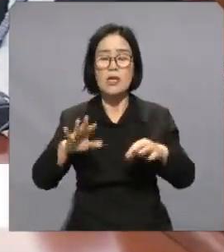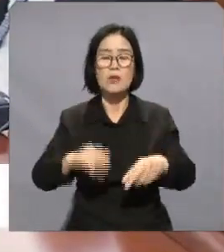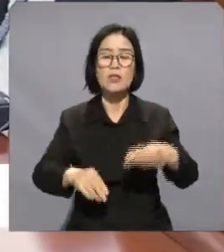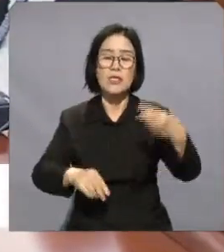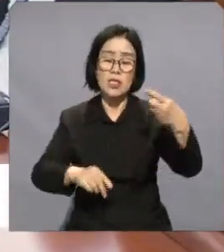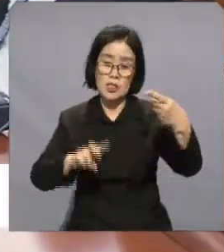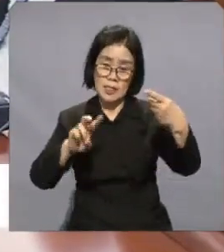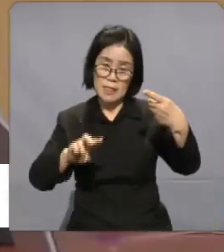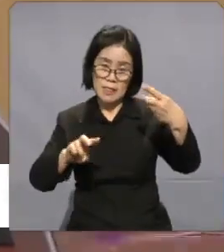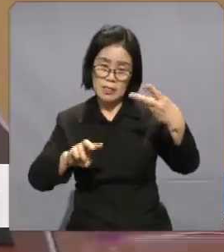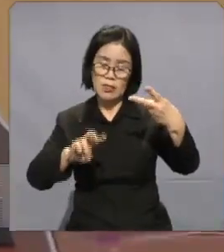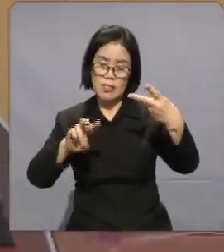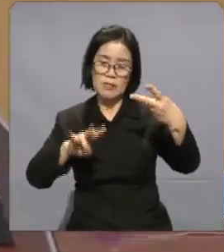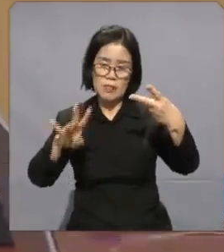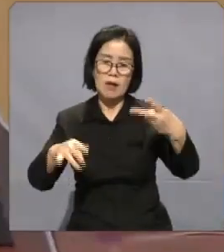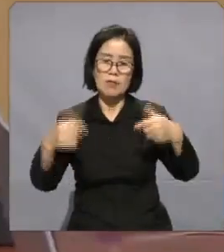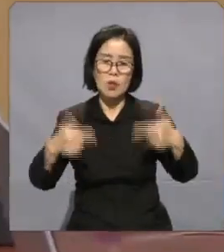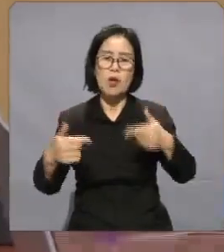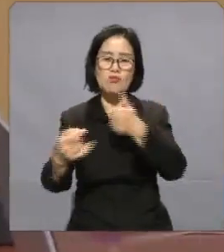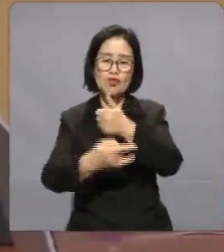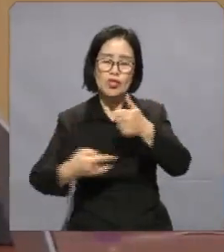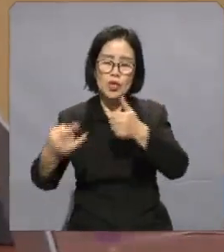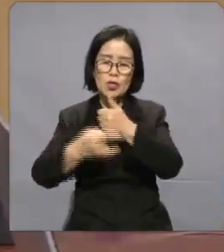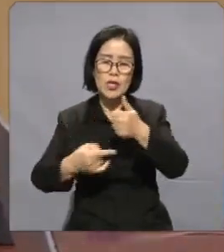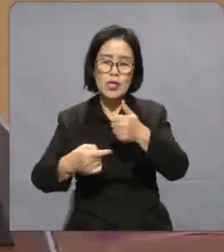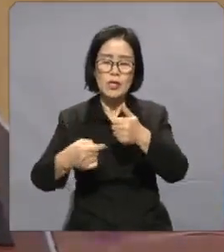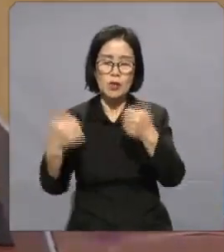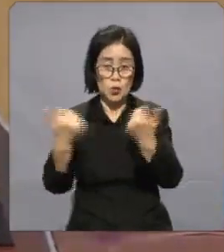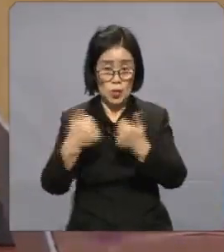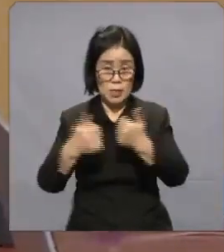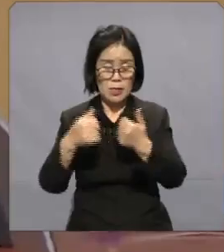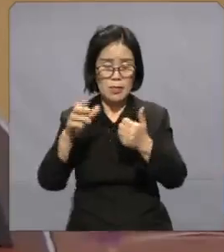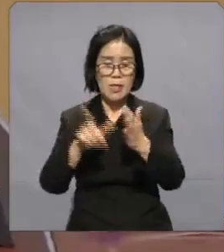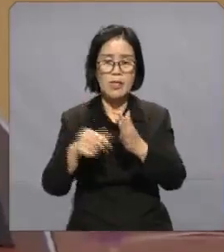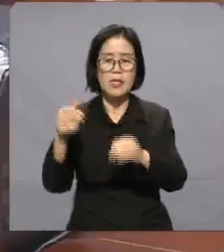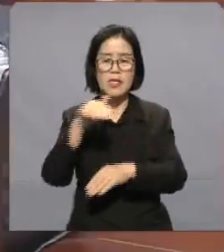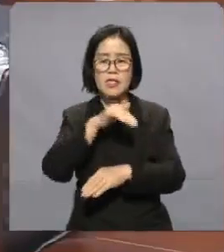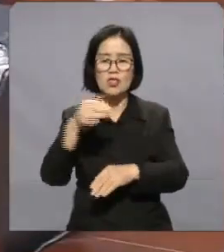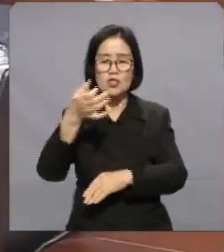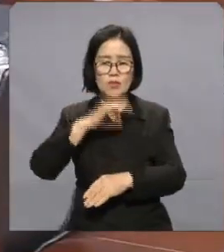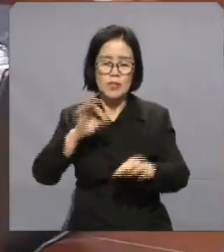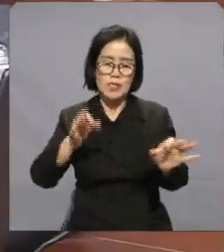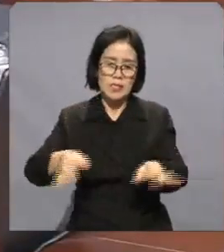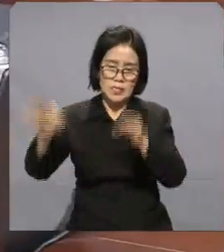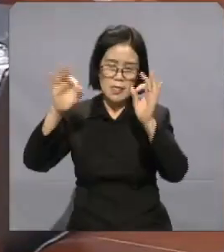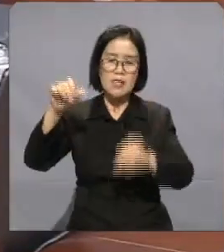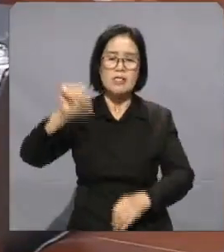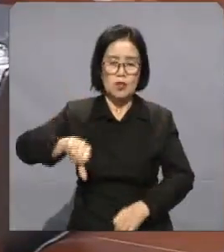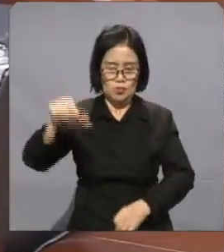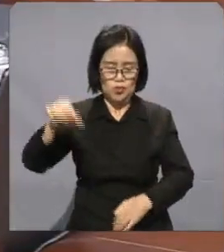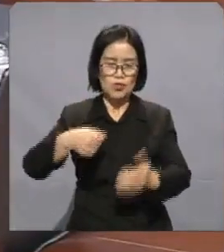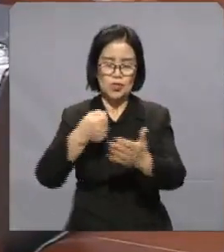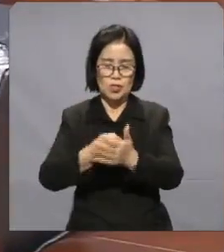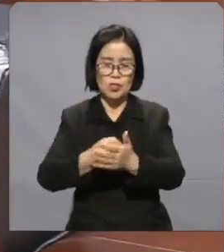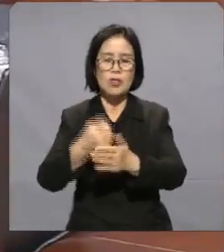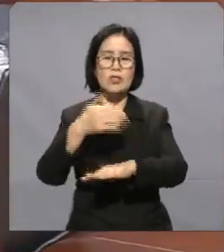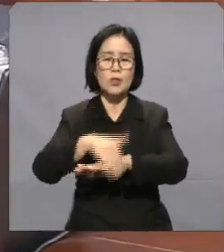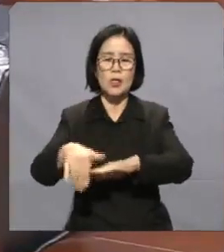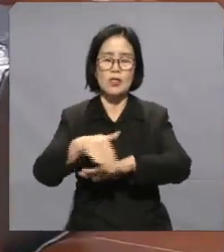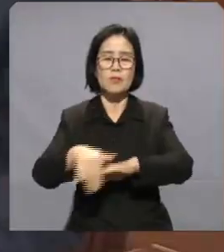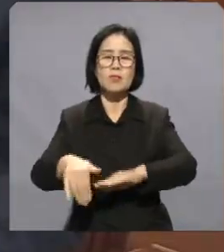23일에 있을 금융통화위원회 통화 정책 방향회의에서 기준금리 인상 여부를 결정할 방침입니다